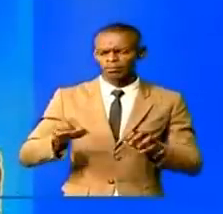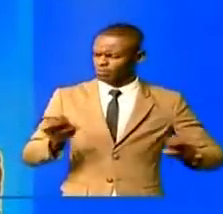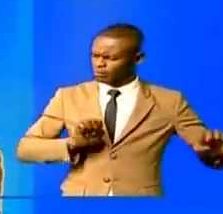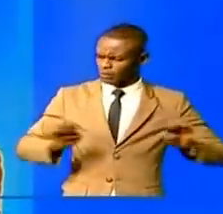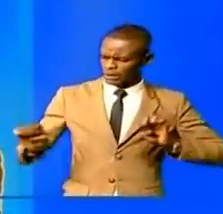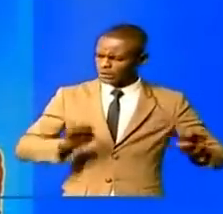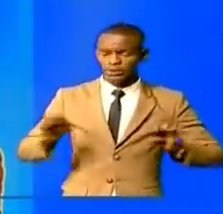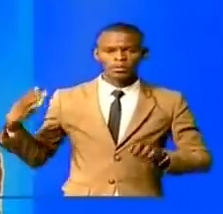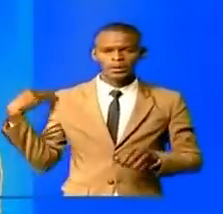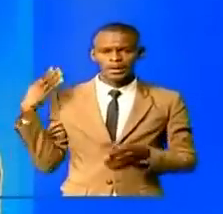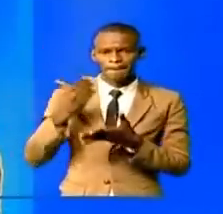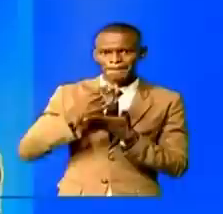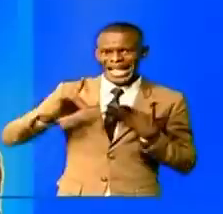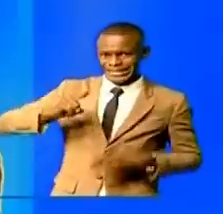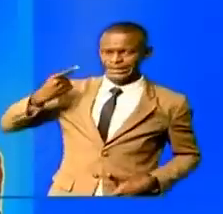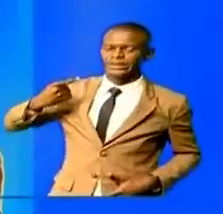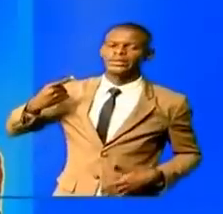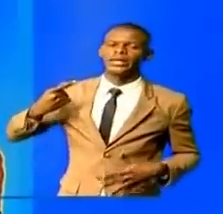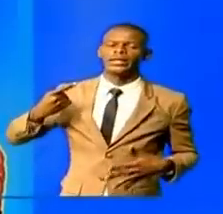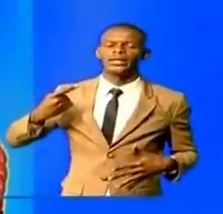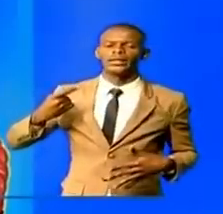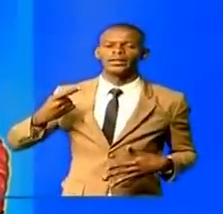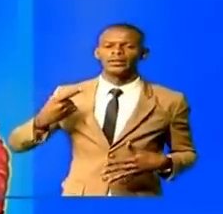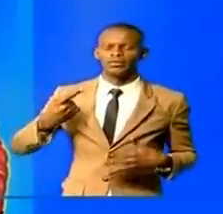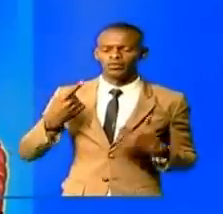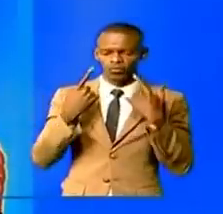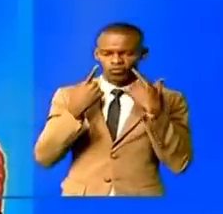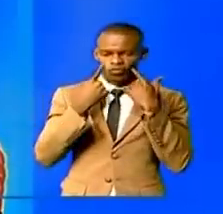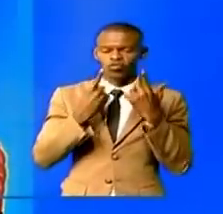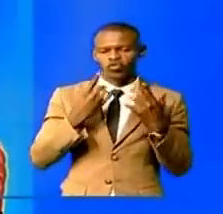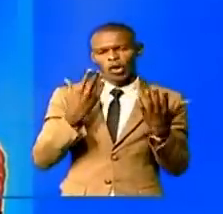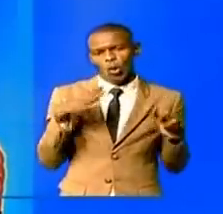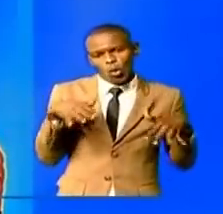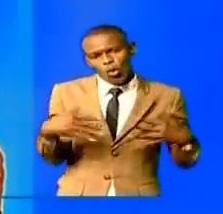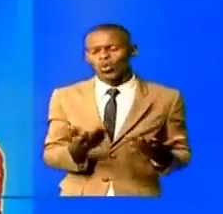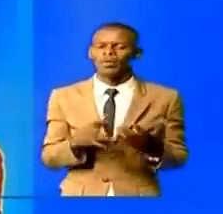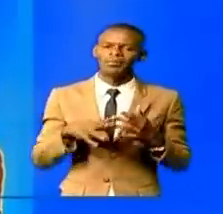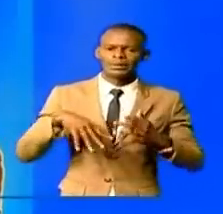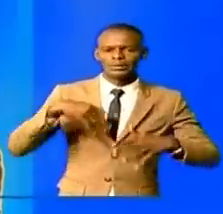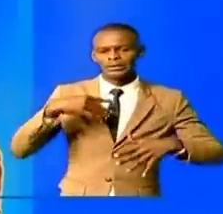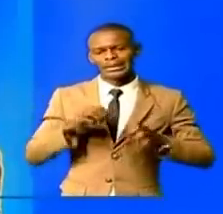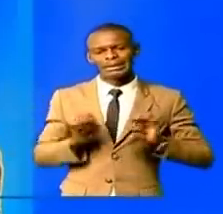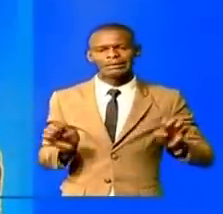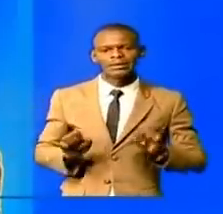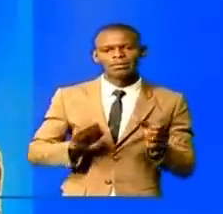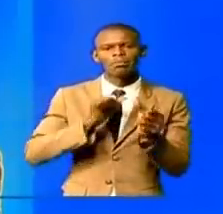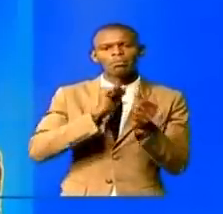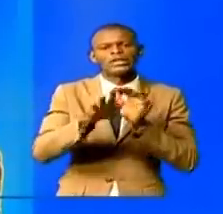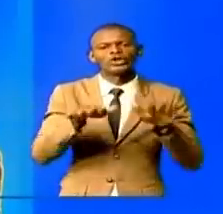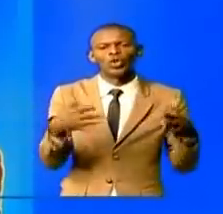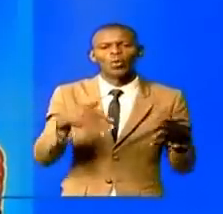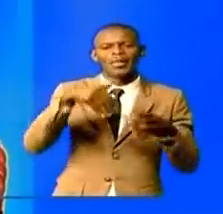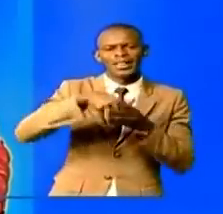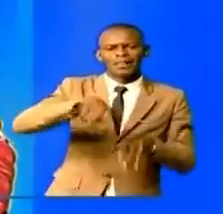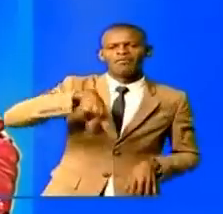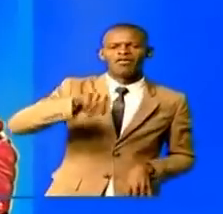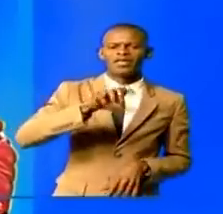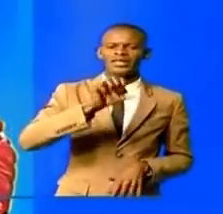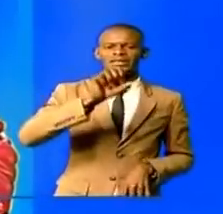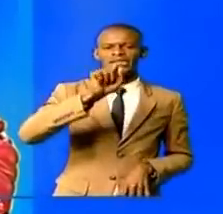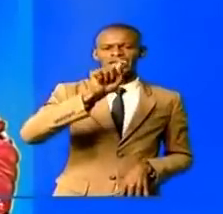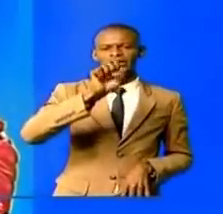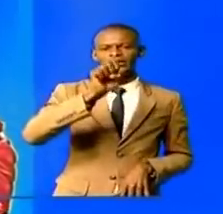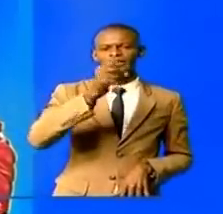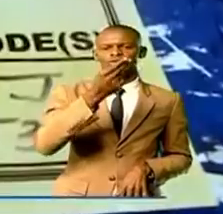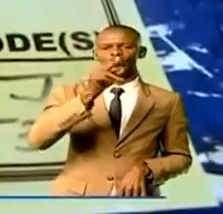préliminaire d'examen d'État. Aujourd'hui, nous vous proposons le déroulement de cet examen dans les provinces de la Tchopa et du Sud-Ubangi. Chimène